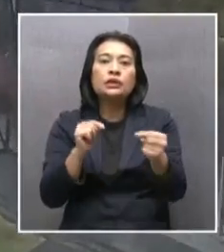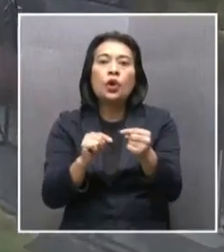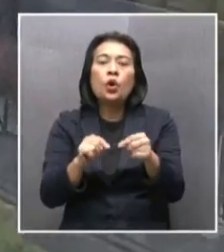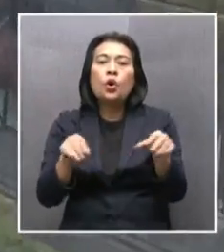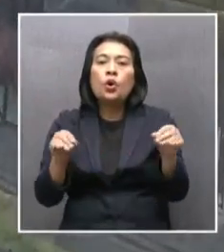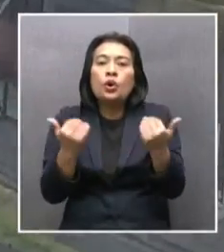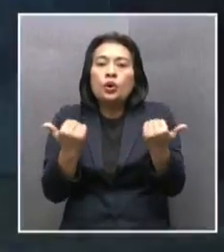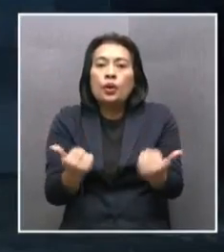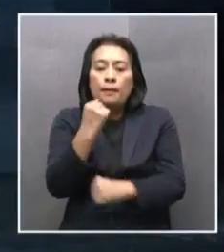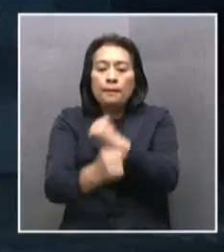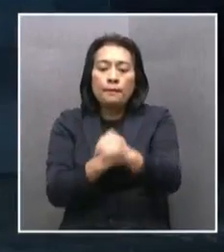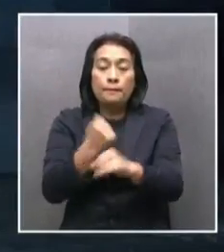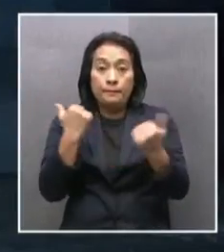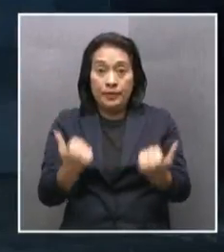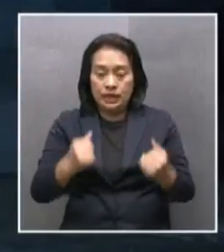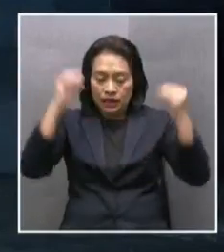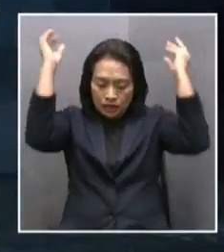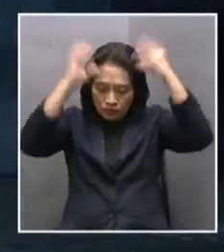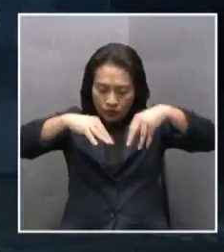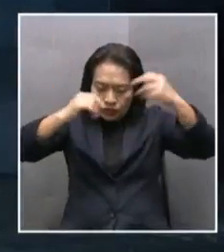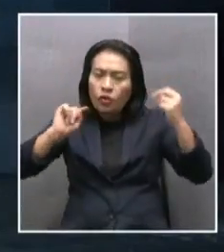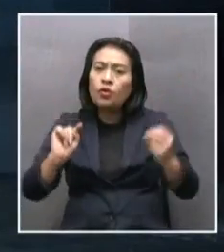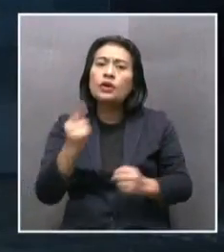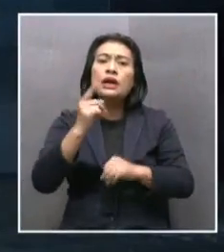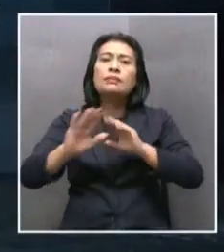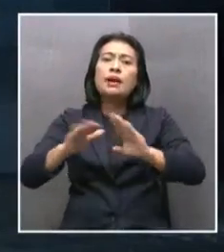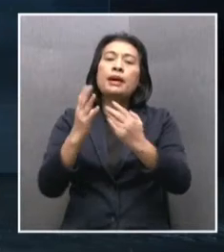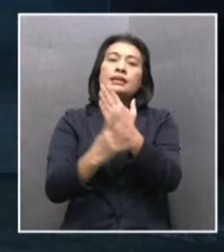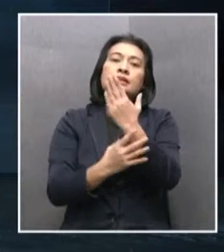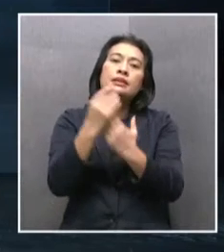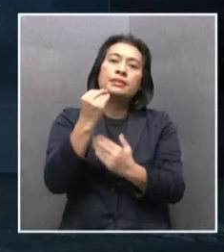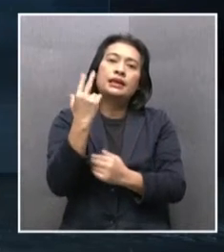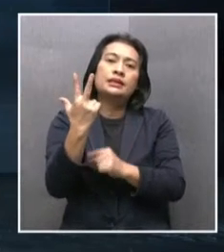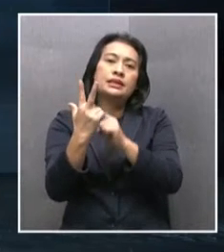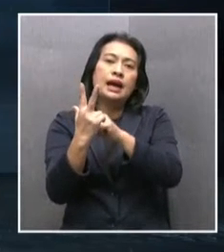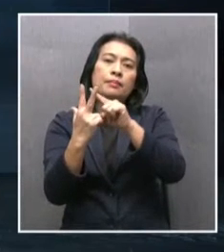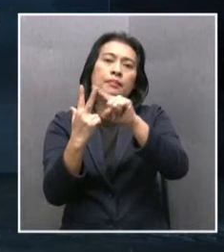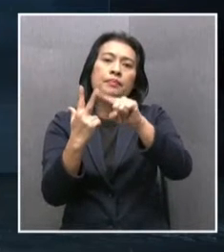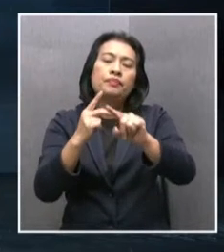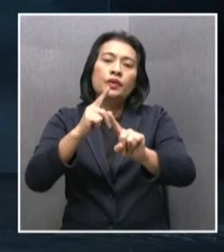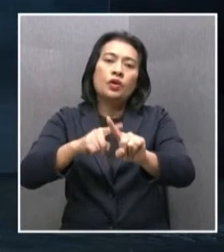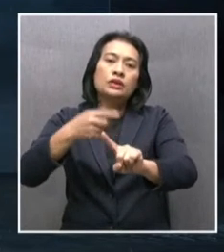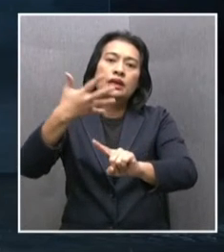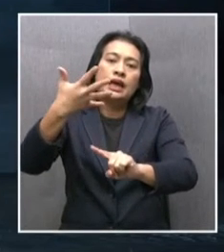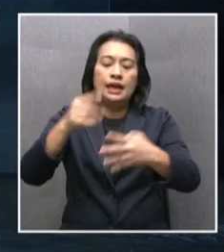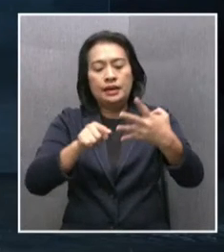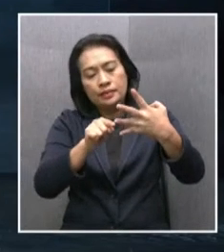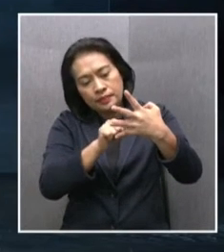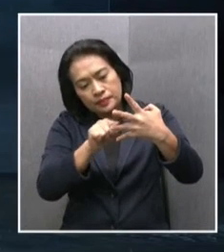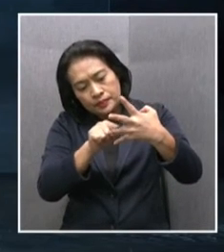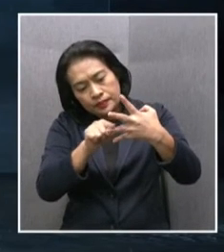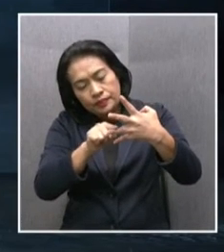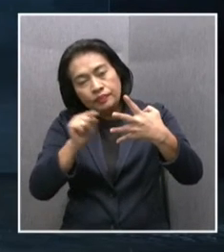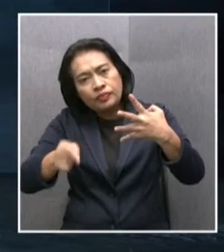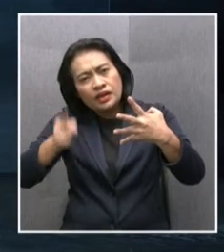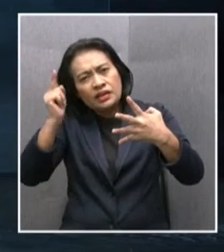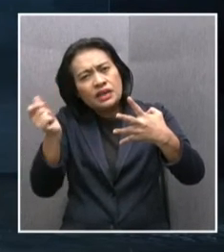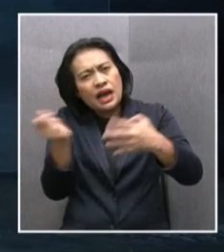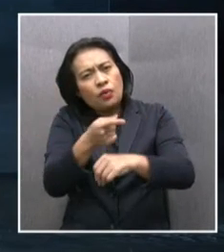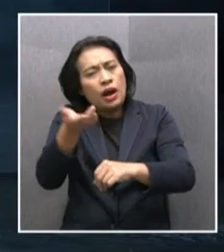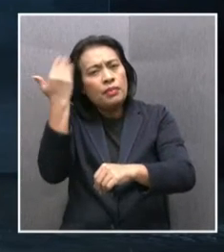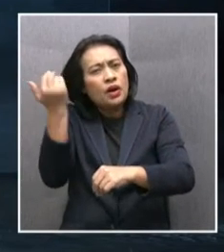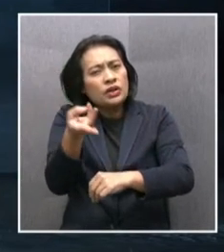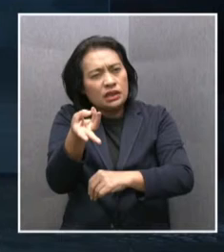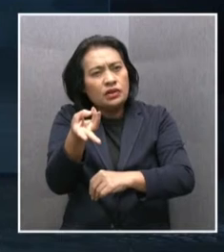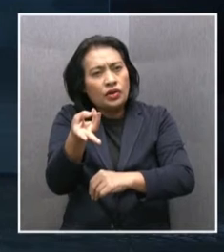ฤดูฝนปีนี้ว่าจะเริ่มประมาณปลายสัปดาห์ที่3ของเดือนพฤษภาคมซึ่งช้ากว่าปกติเล็กน้อยค่ะ